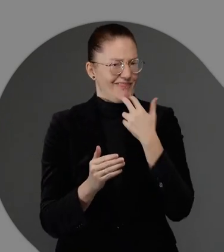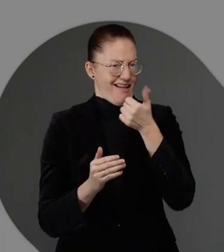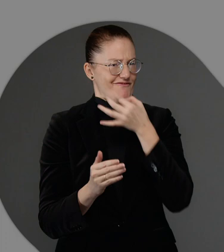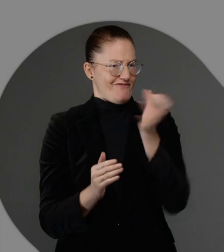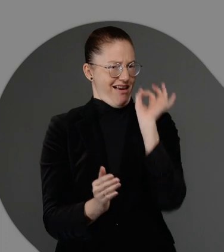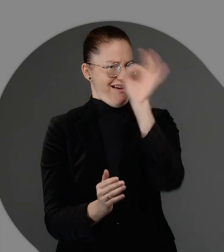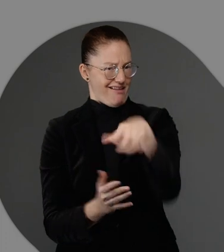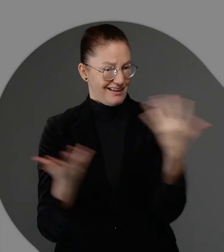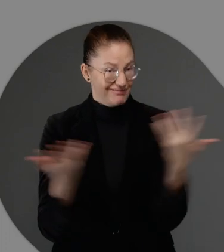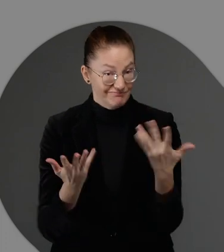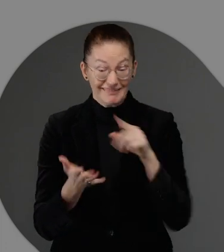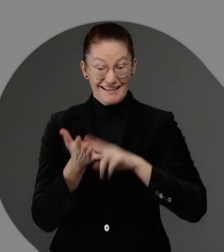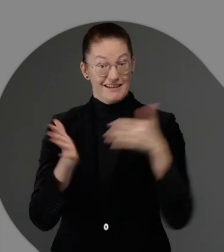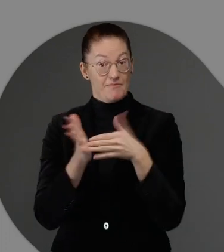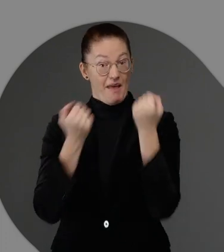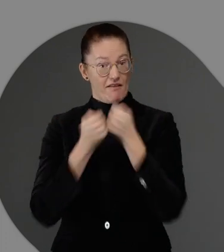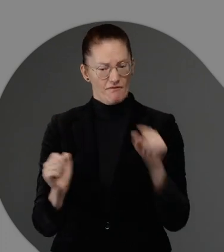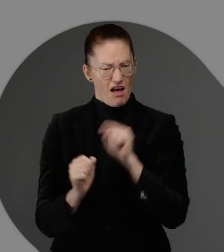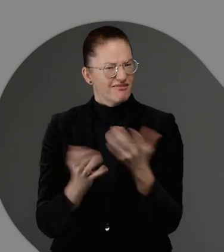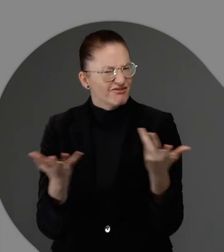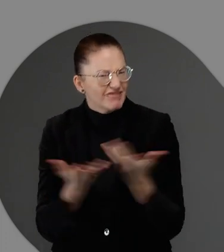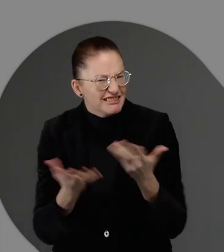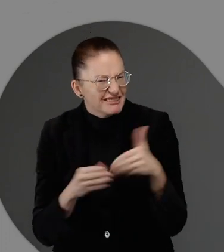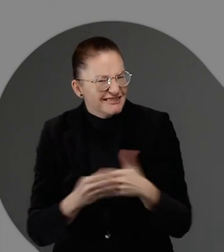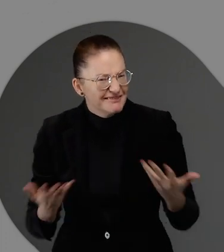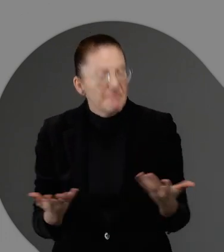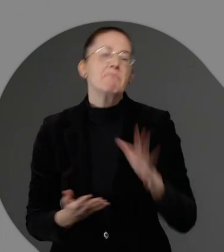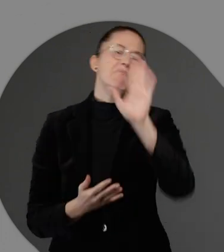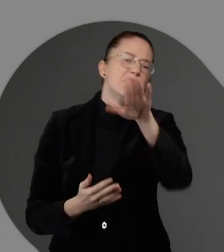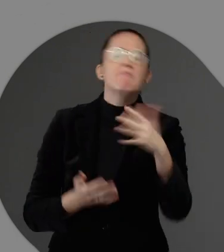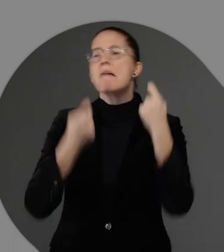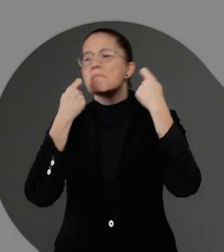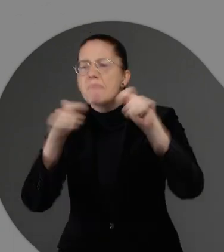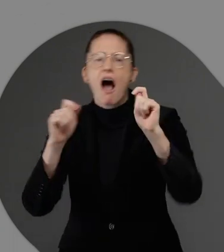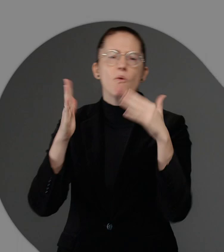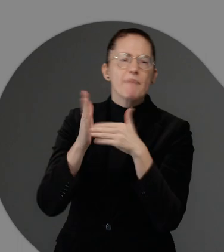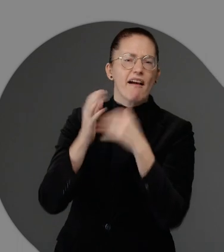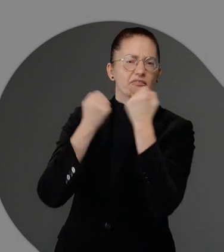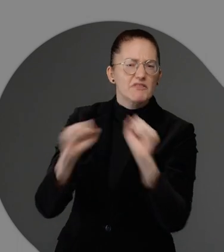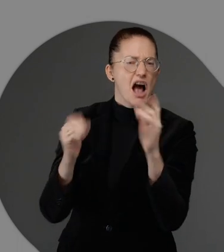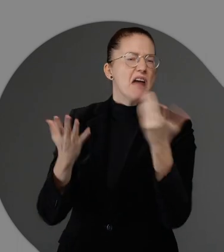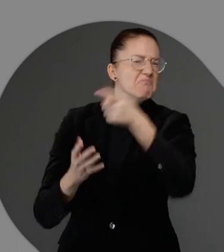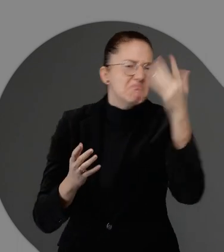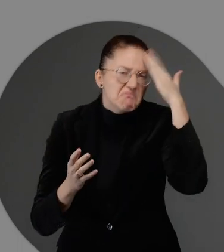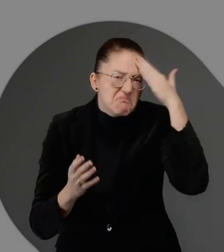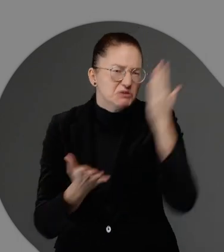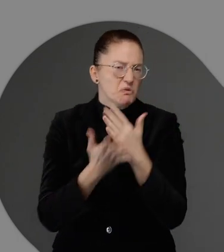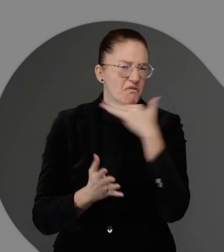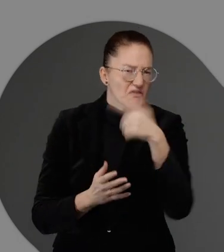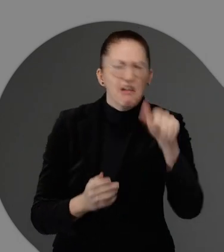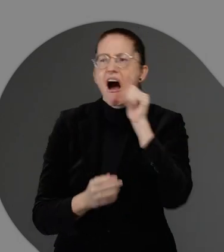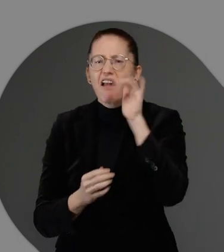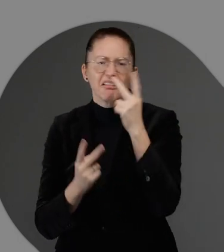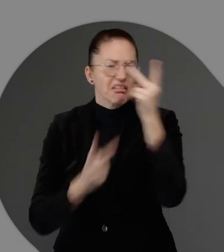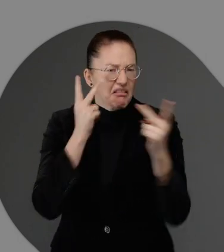losgehen kann, müssen wir zuerst folgende Frage klären. Was ist eigentlich digitale Barrierefreiheit? Bauliche Barrierefreiheit ist, glaube